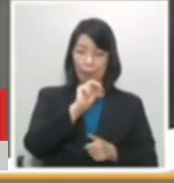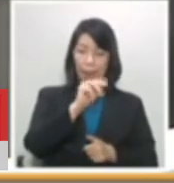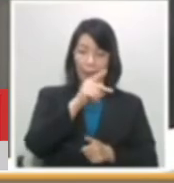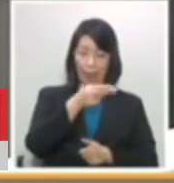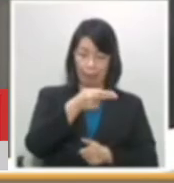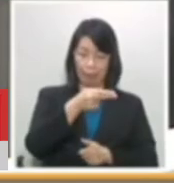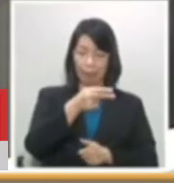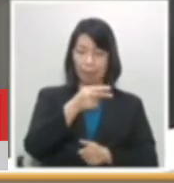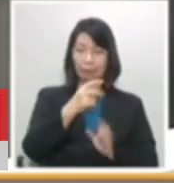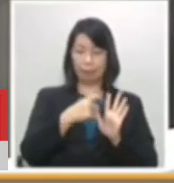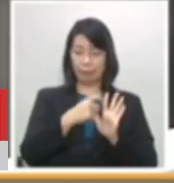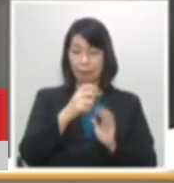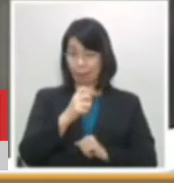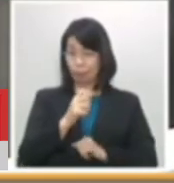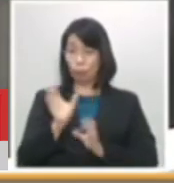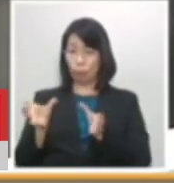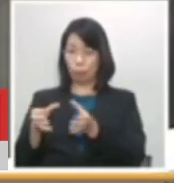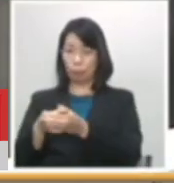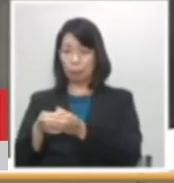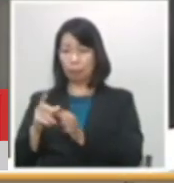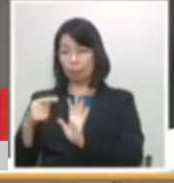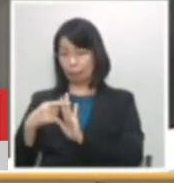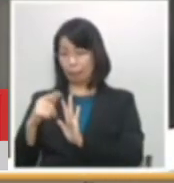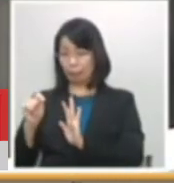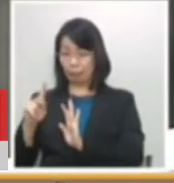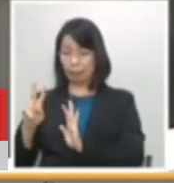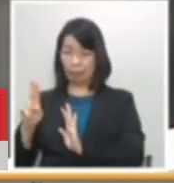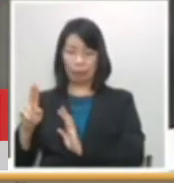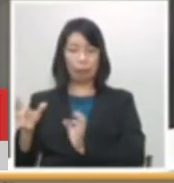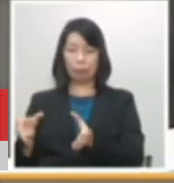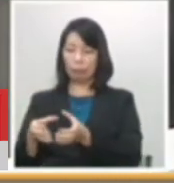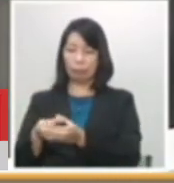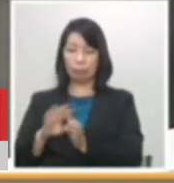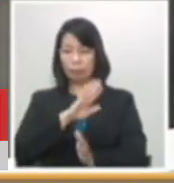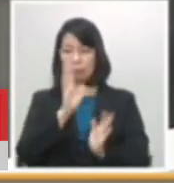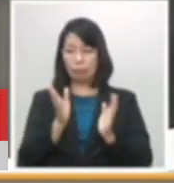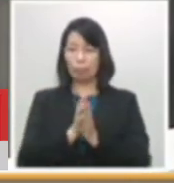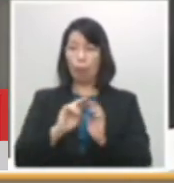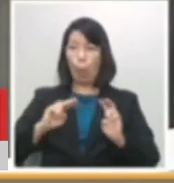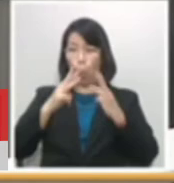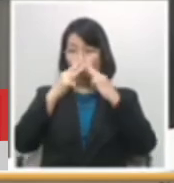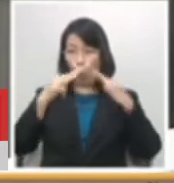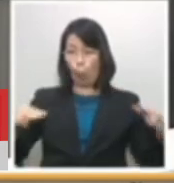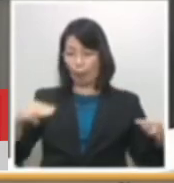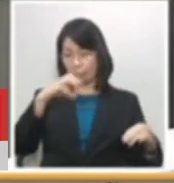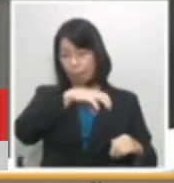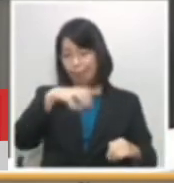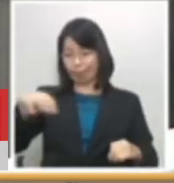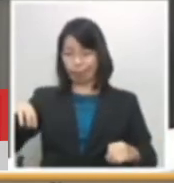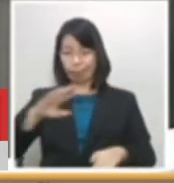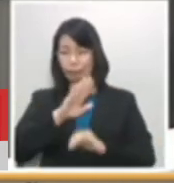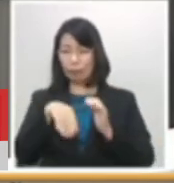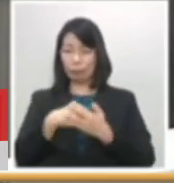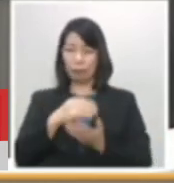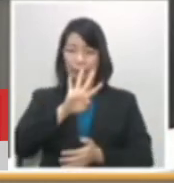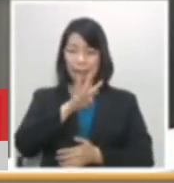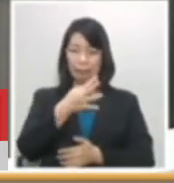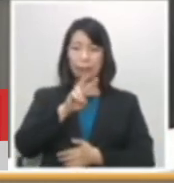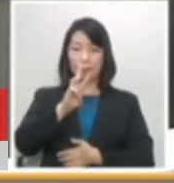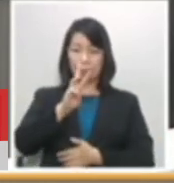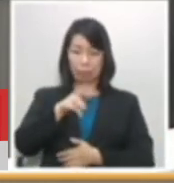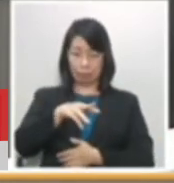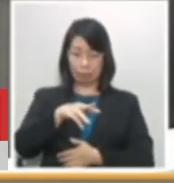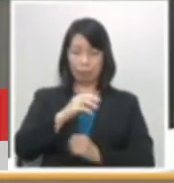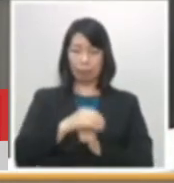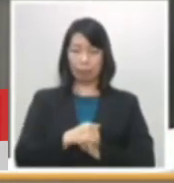41,310 แห่งผมจึงแปลกใจว่าหรือว่าเพื่อจะถึงปี66เนี่ยวัดพวกนี้จะหายไปจาก